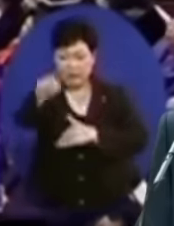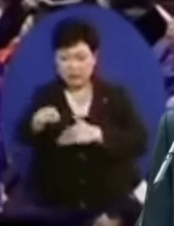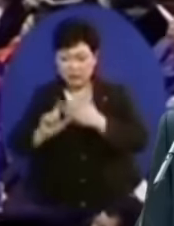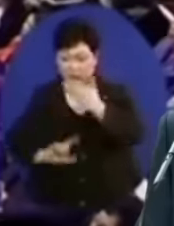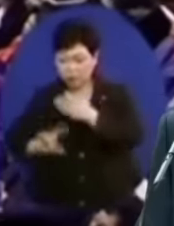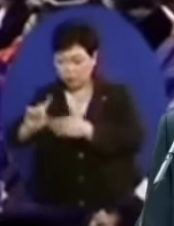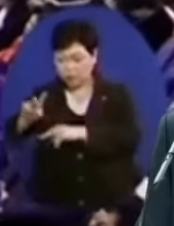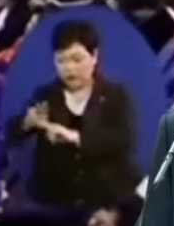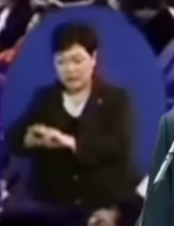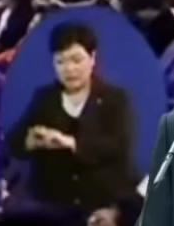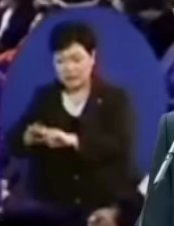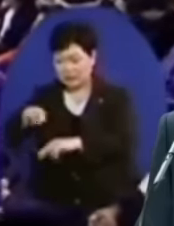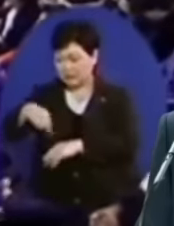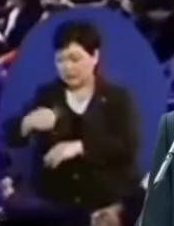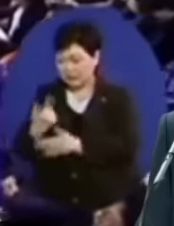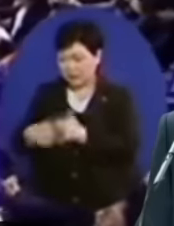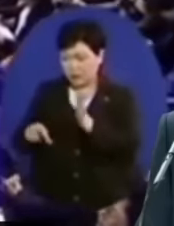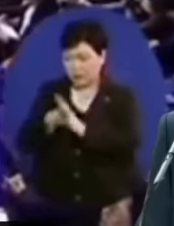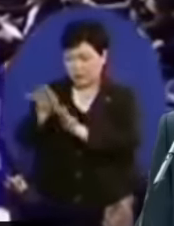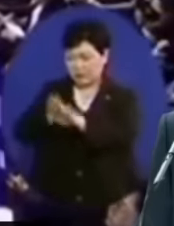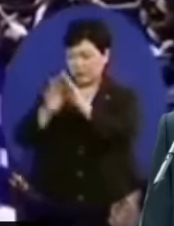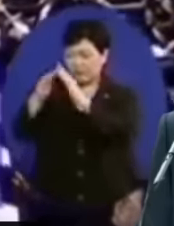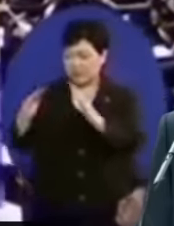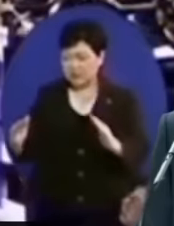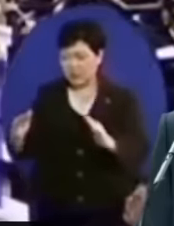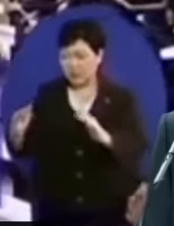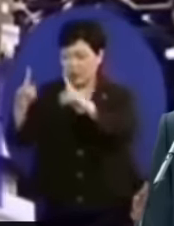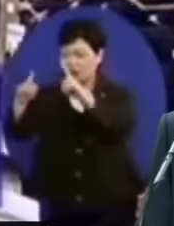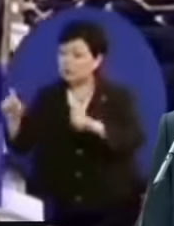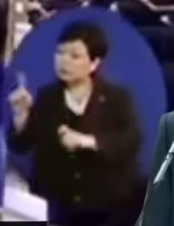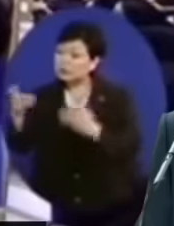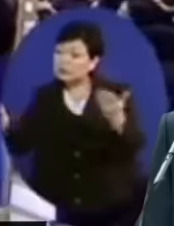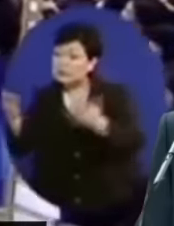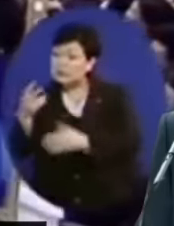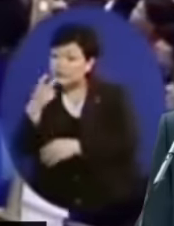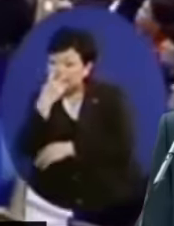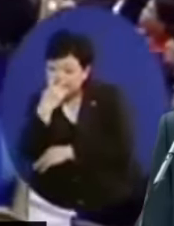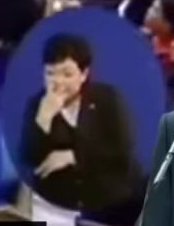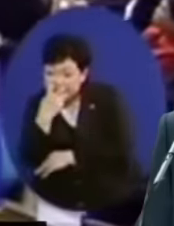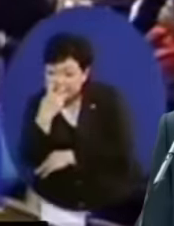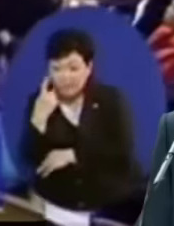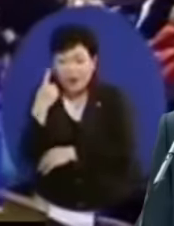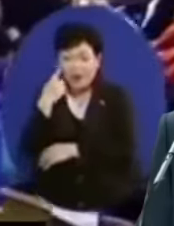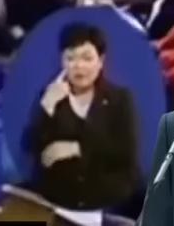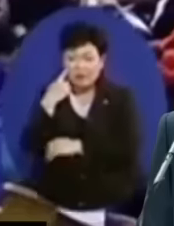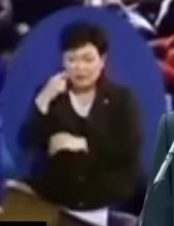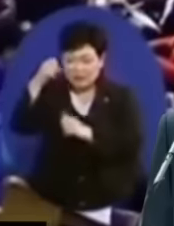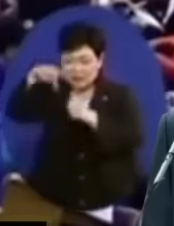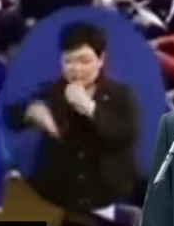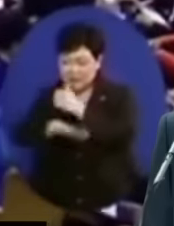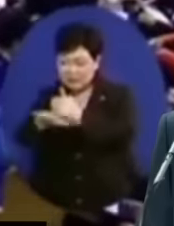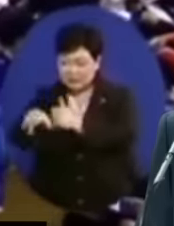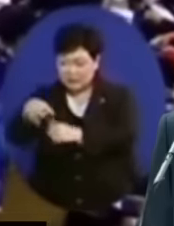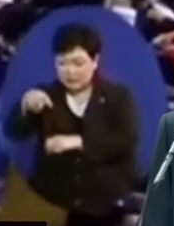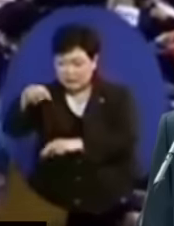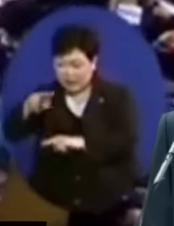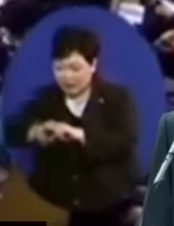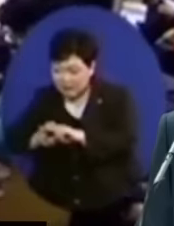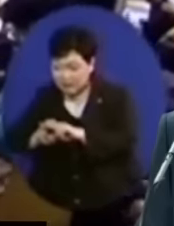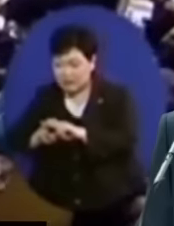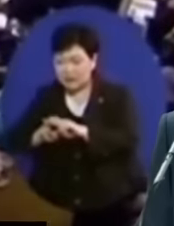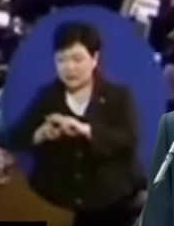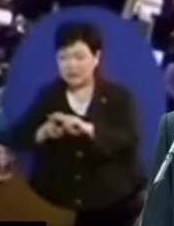앉아 거기서 자기를 위하여 초막을 짓고 그 성읍에 무슨 일이 있는가를 보려고 그 그늘 아래 앉았더라.